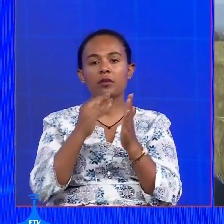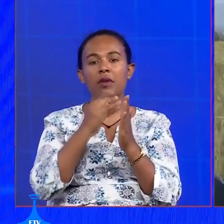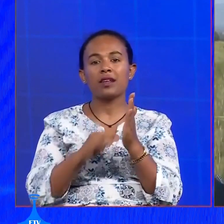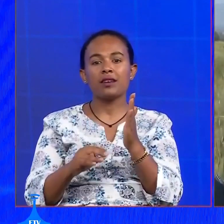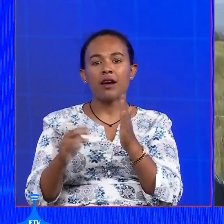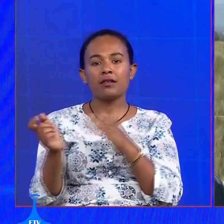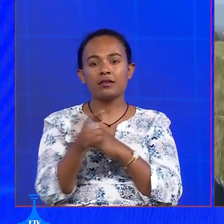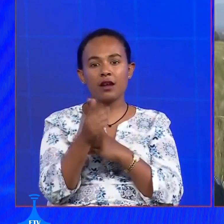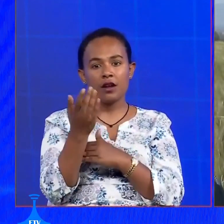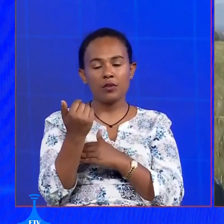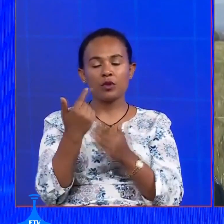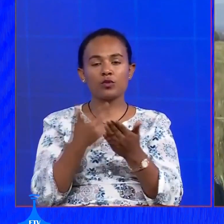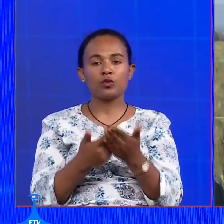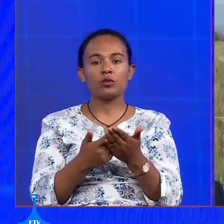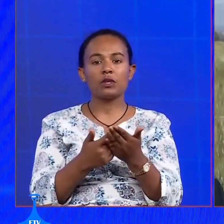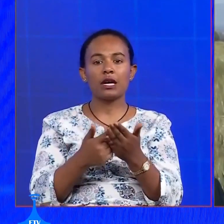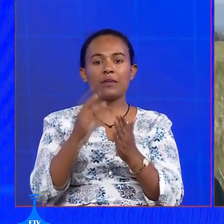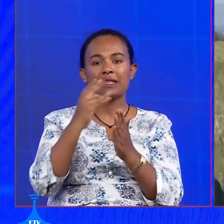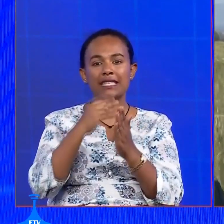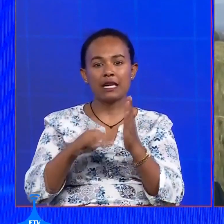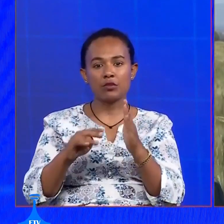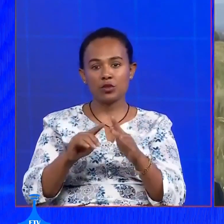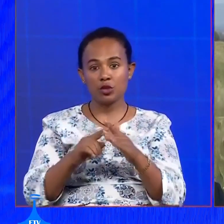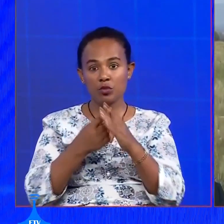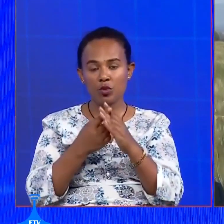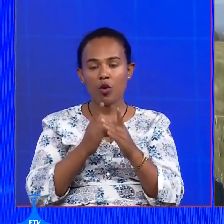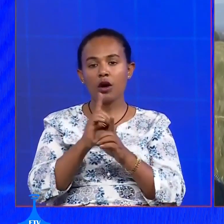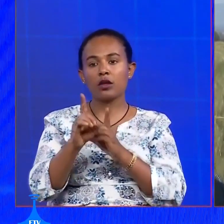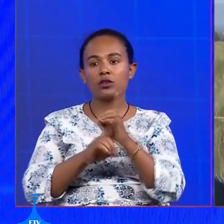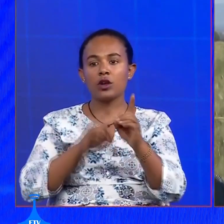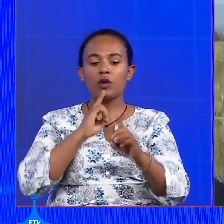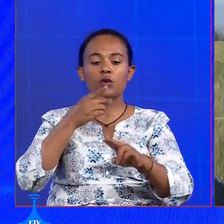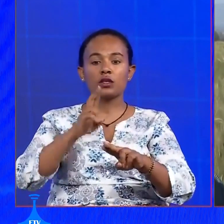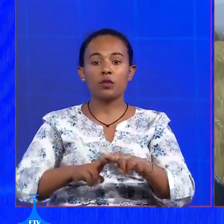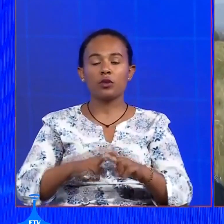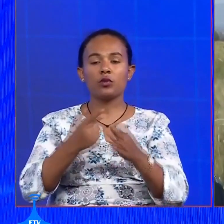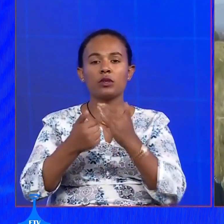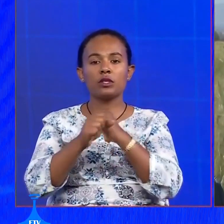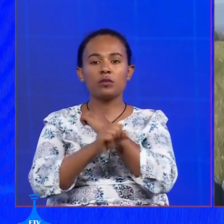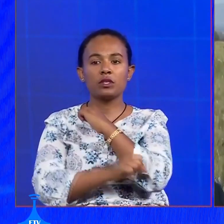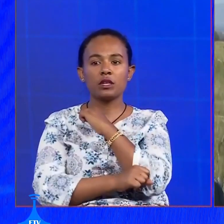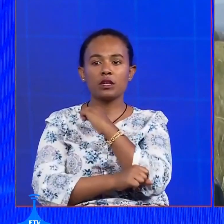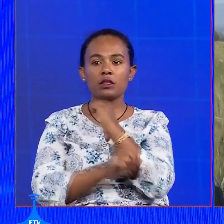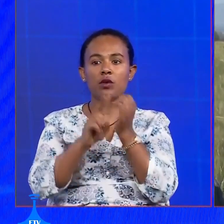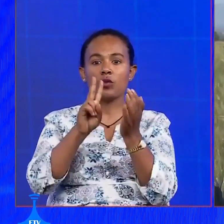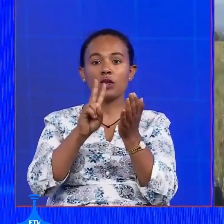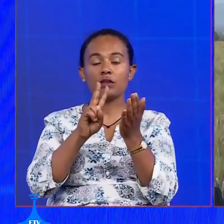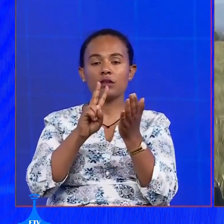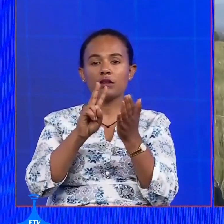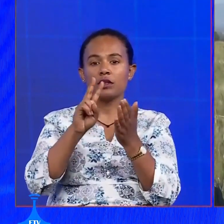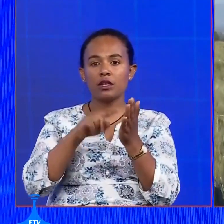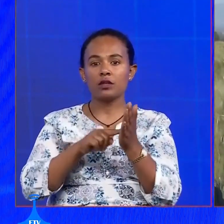እሱንም ከመስከረም ጀምረ ቶሎ የመዝራትና ቶሎ የመጨረስ አቅጣጫ ነው ያስቀመጥነው በዚሁ መሰረት ከ2.6 ሚሊዮን ሄክታሩ ኦልሞስት